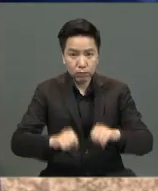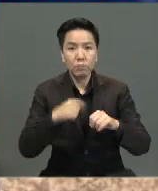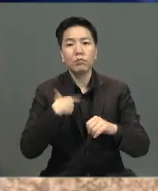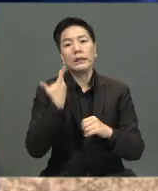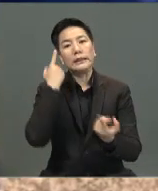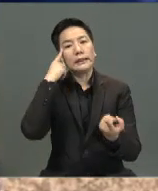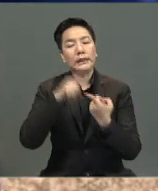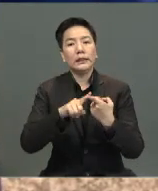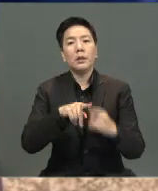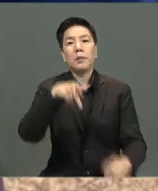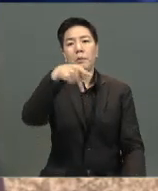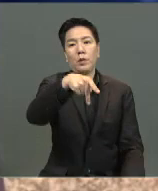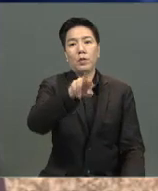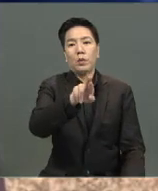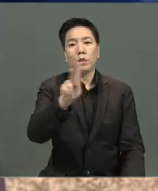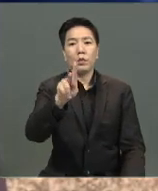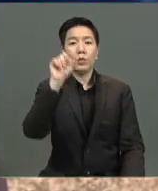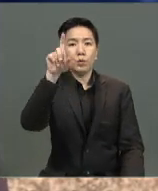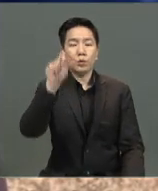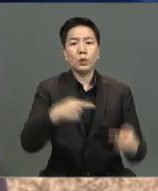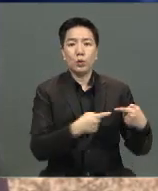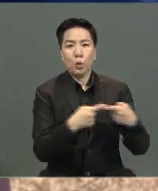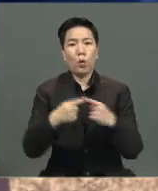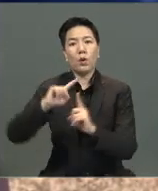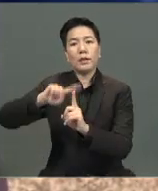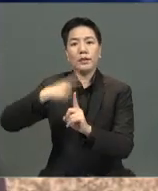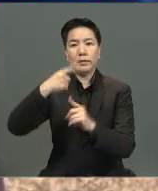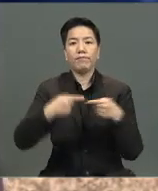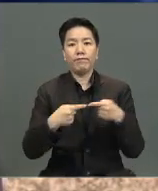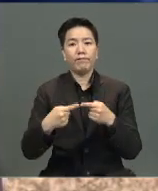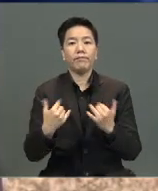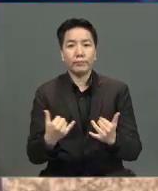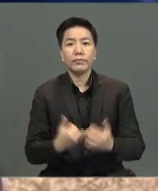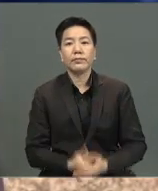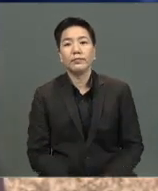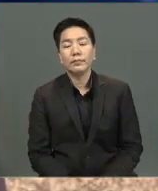จะต้องต่อพรกฉุกเฉินไปอีกหนึ่งเดือน